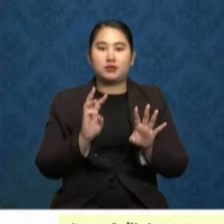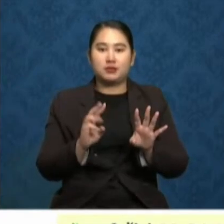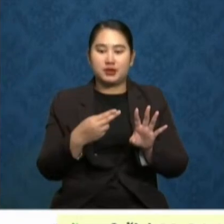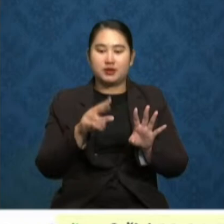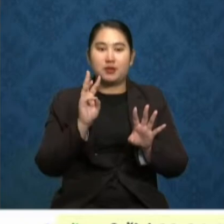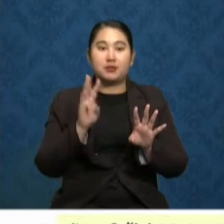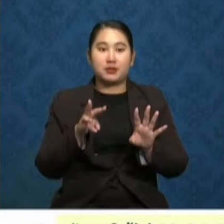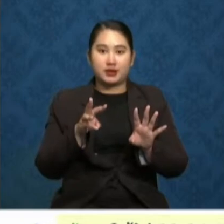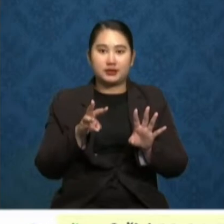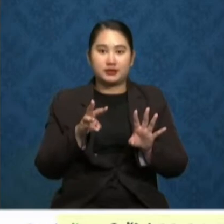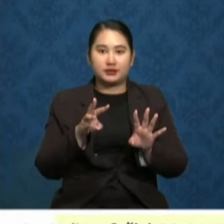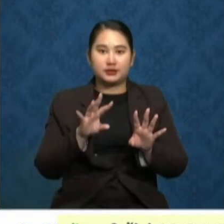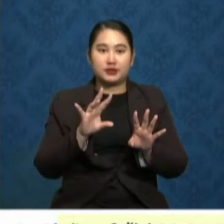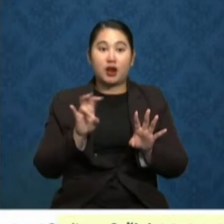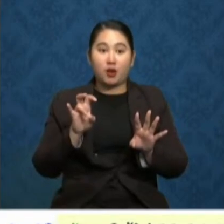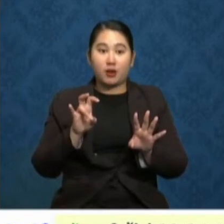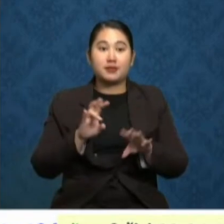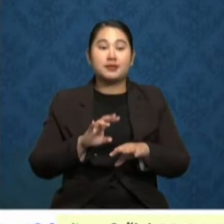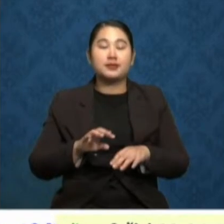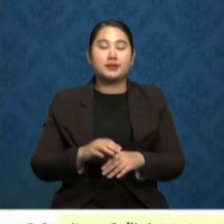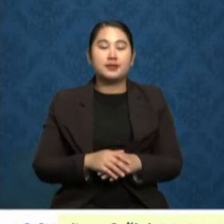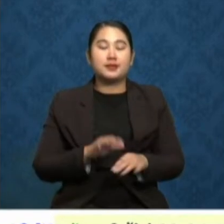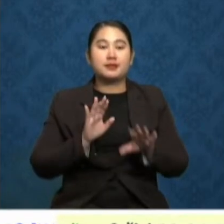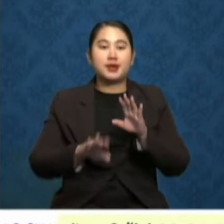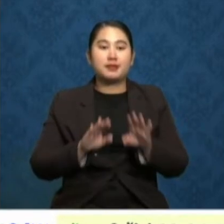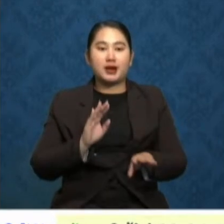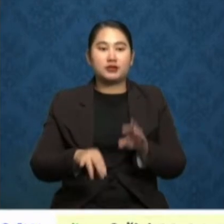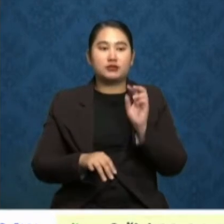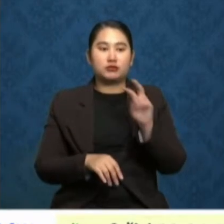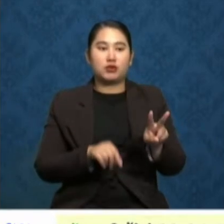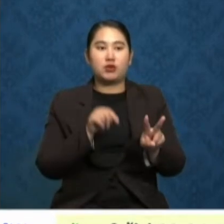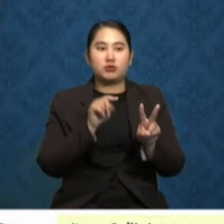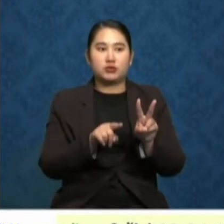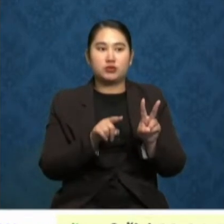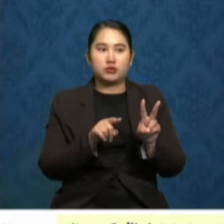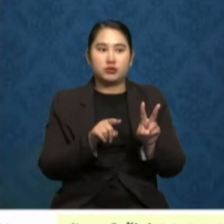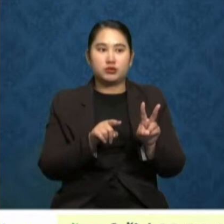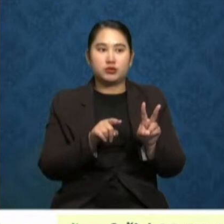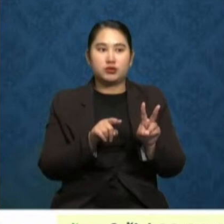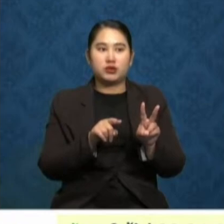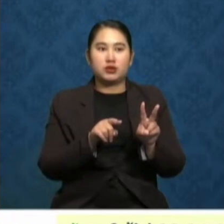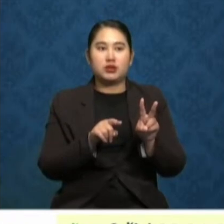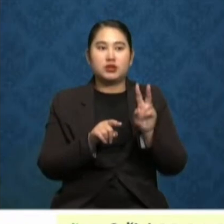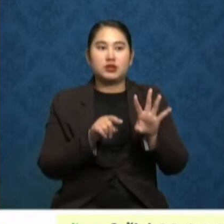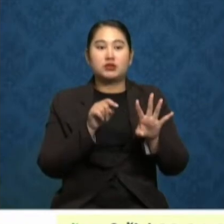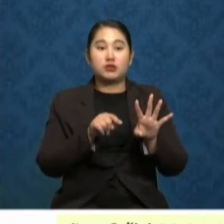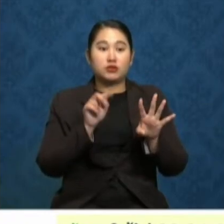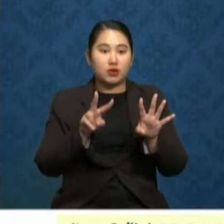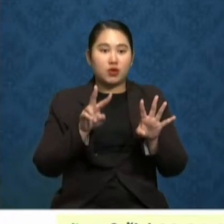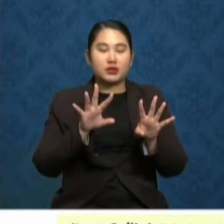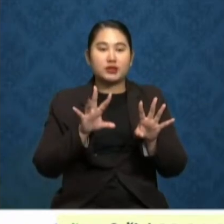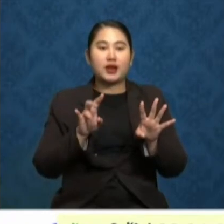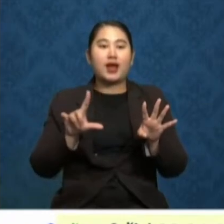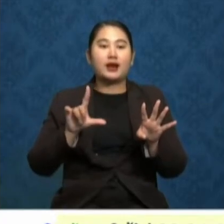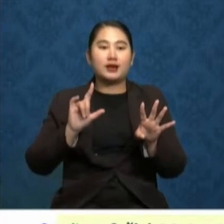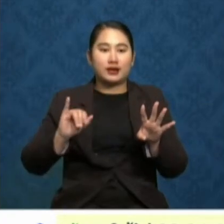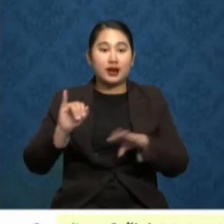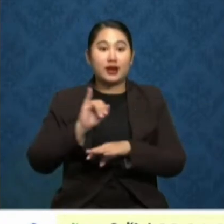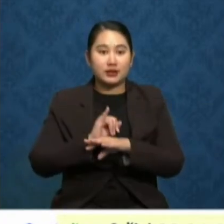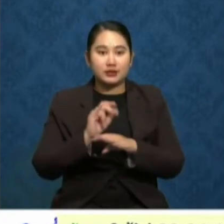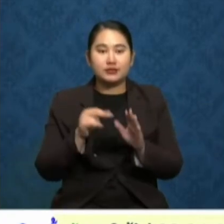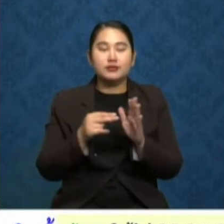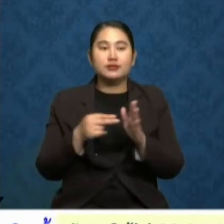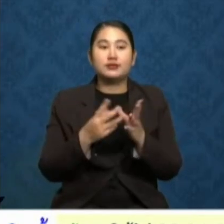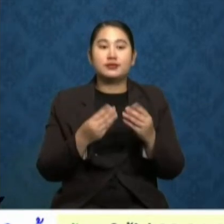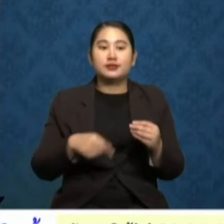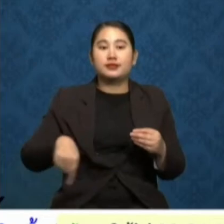7 แรงเป็เน้อที่ประมาณ 4,27 ลานไล่ซึ่กจะได้